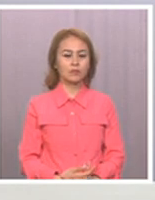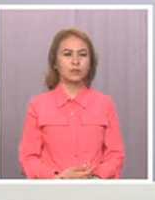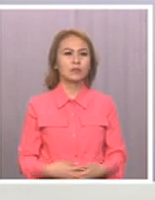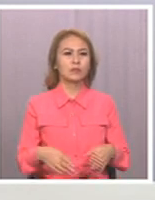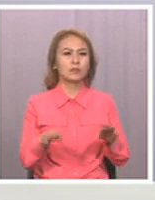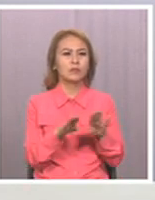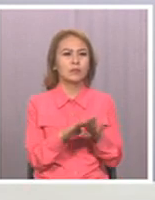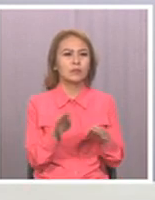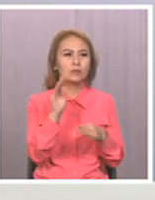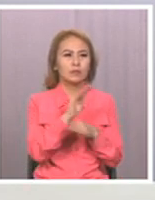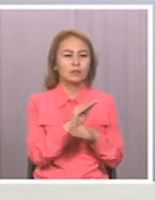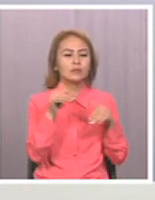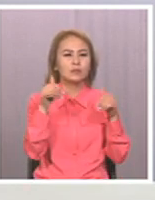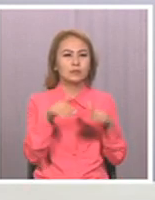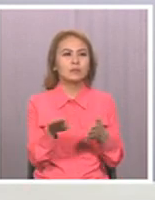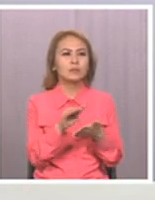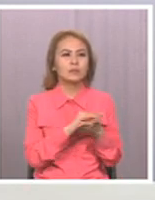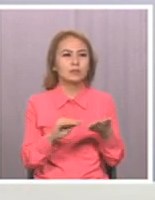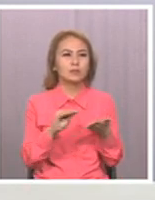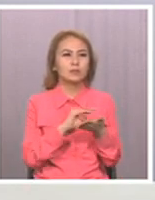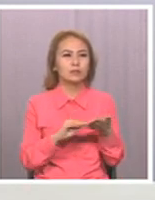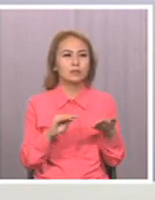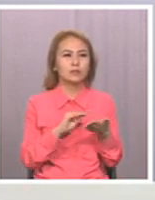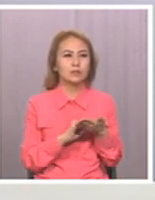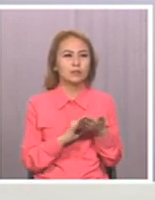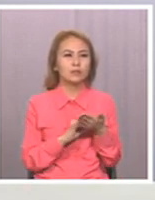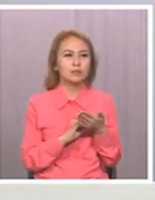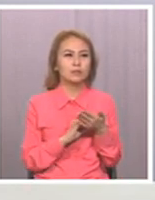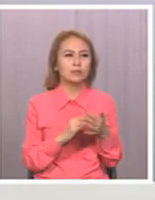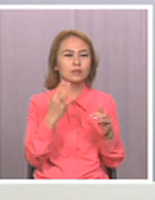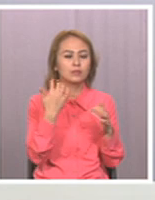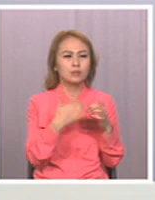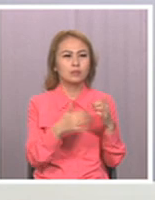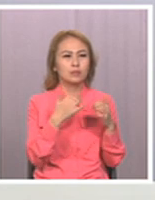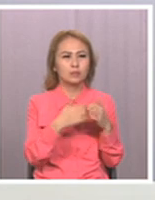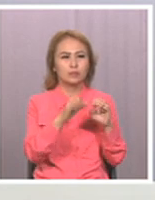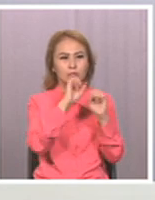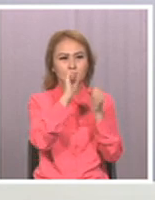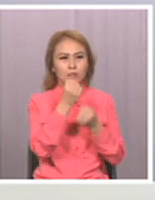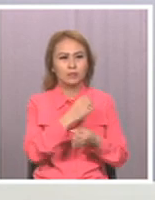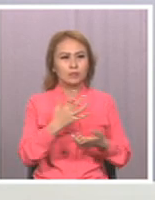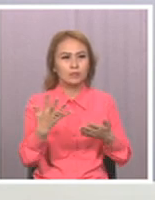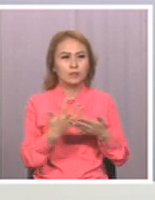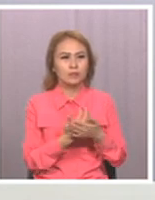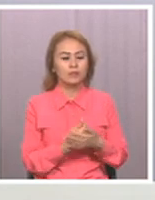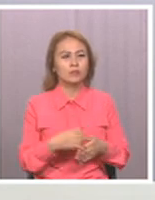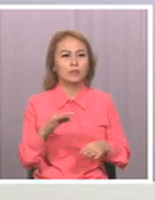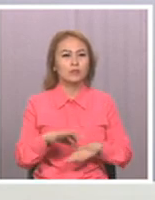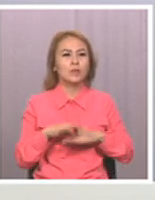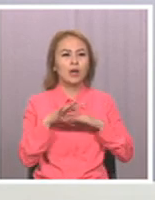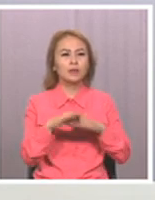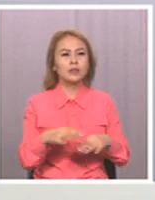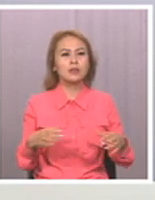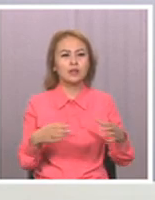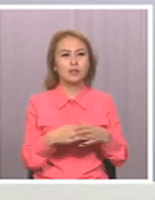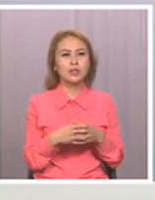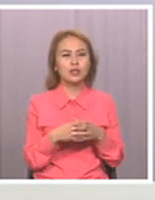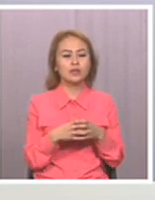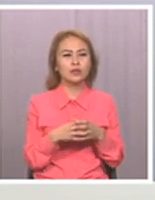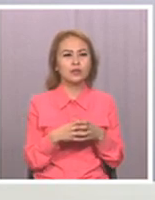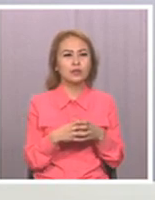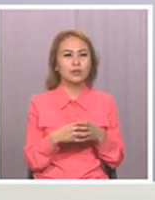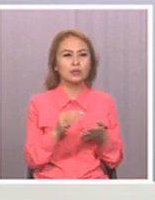керек, яғни оның формуласын жазып алайық. Яғни орташа жылдамдықты табу үшін барлық жүрілген жолды, жолды жүруге